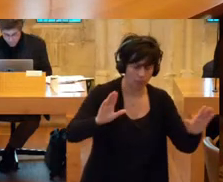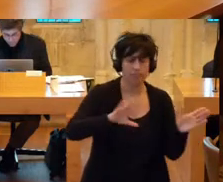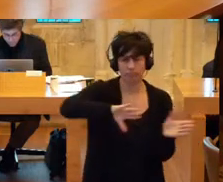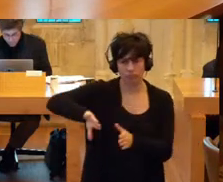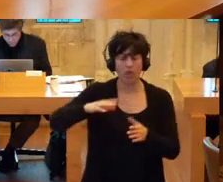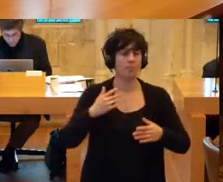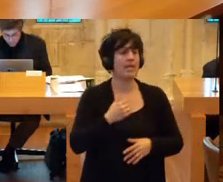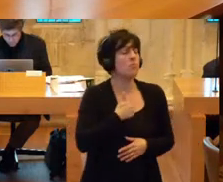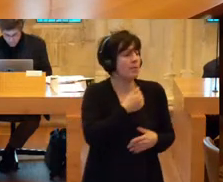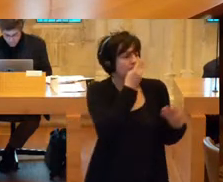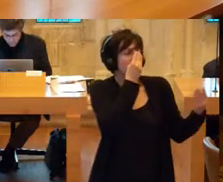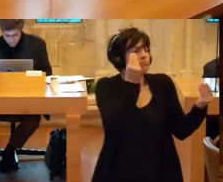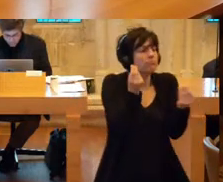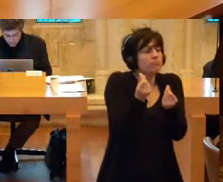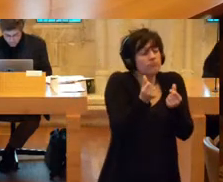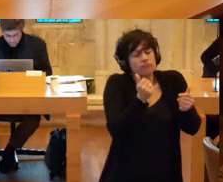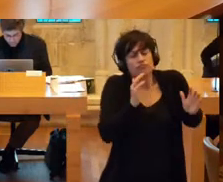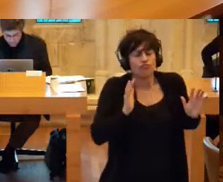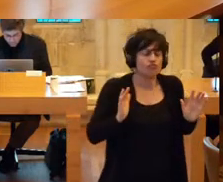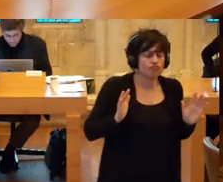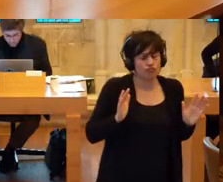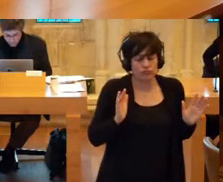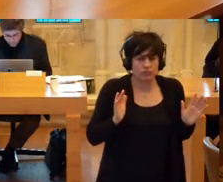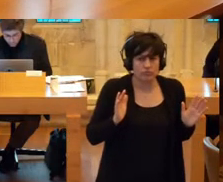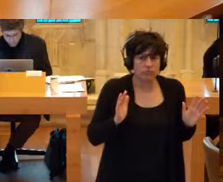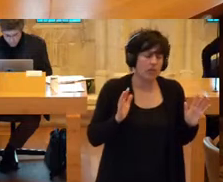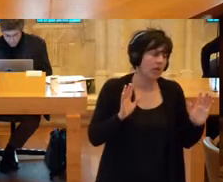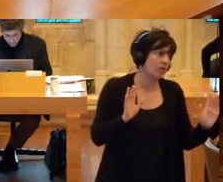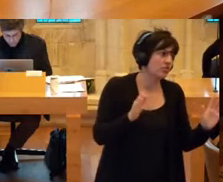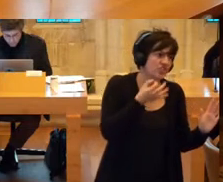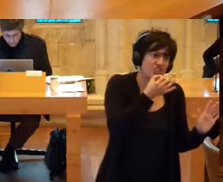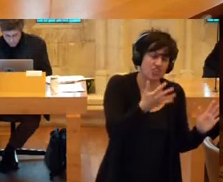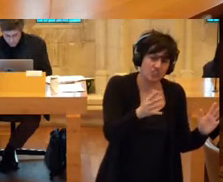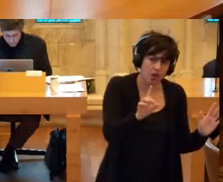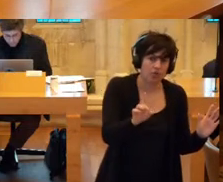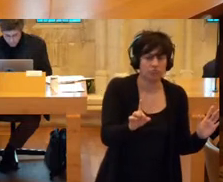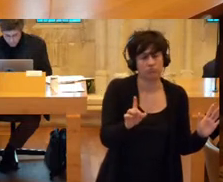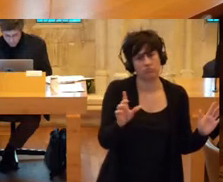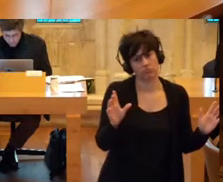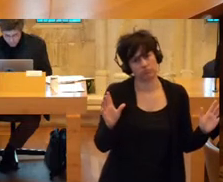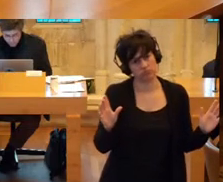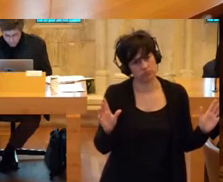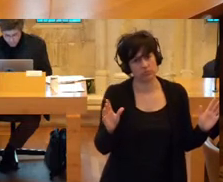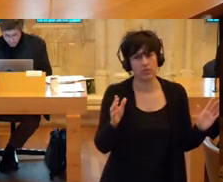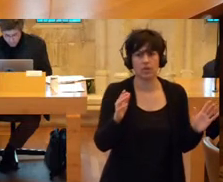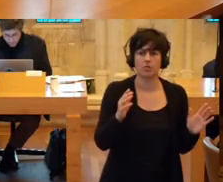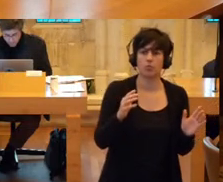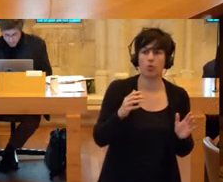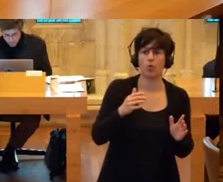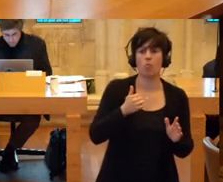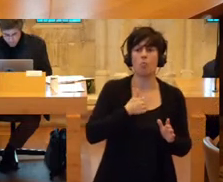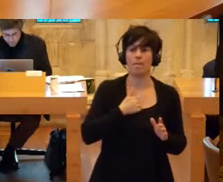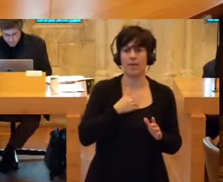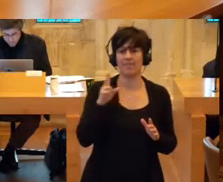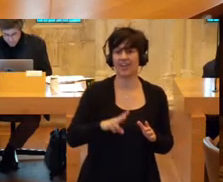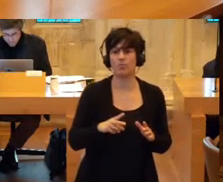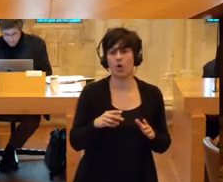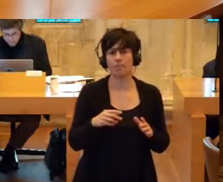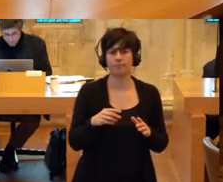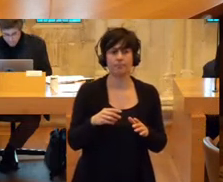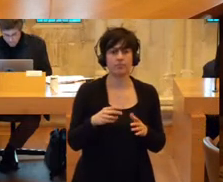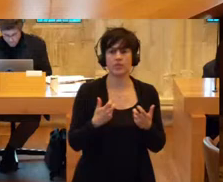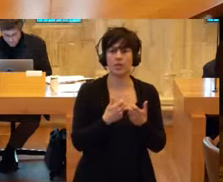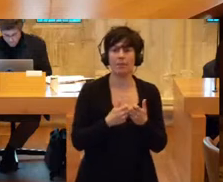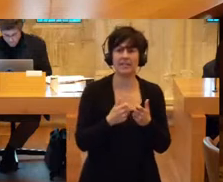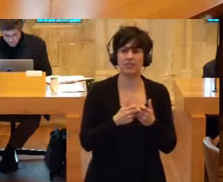Alors, mon impression, si vous voulez, c'était... D'abord, comme j'ai eu l'occasion de le dire, c'est que pour quelqu'un d'un peu hyperactif comme moi, une heure immobile